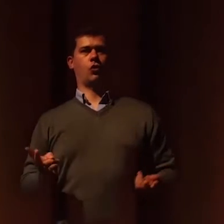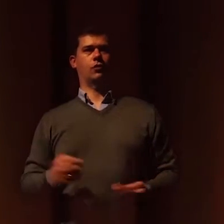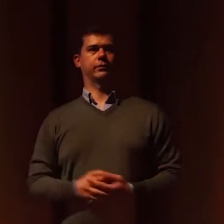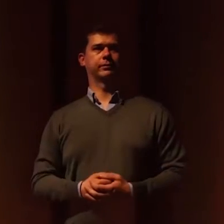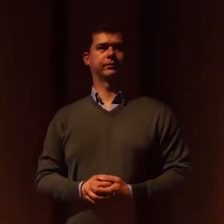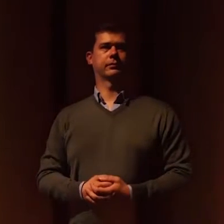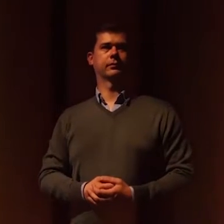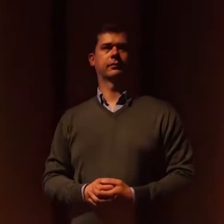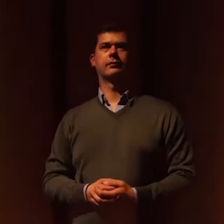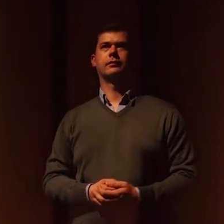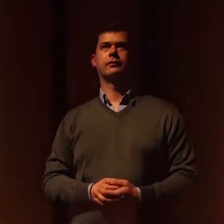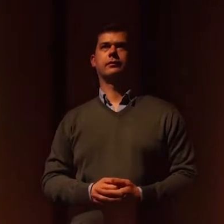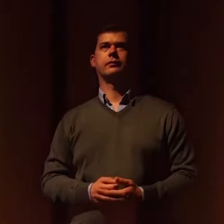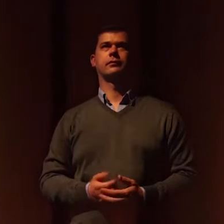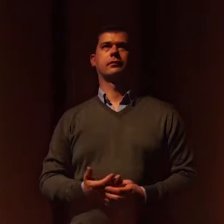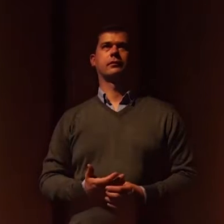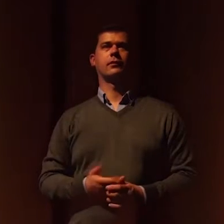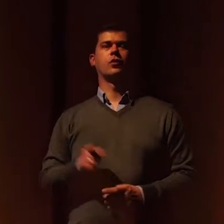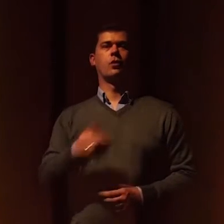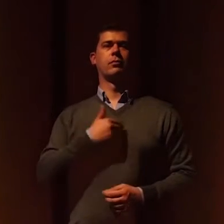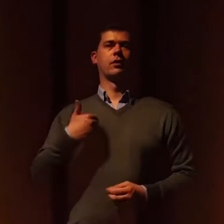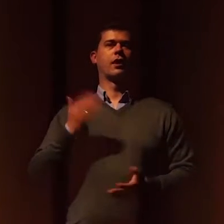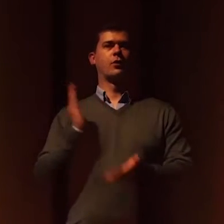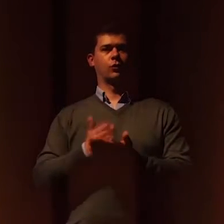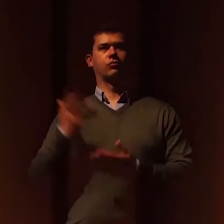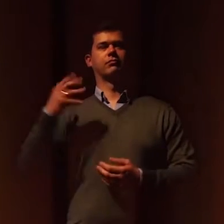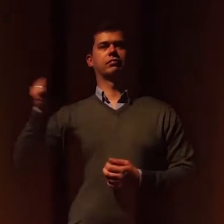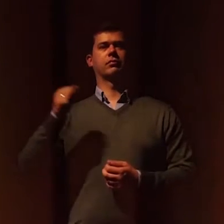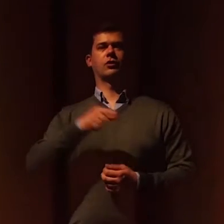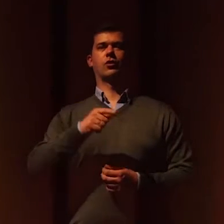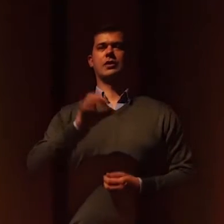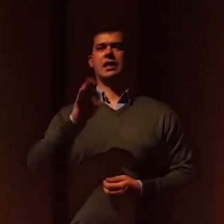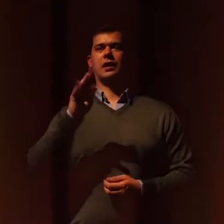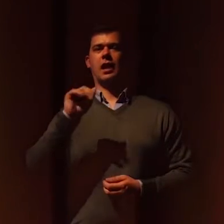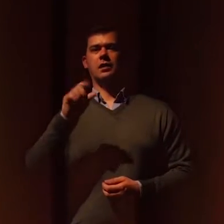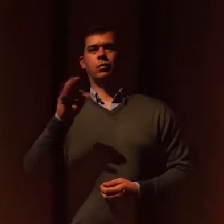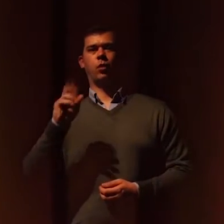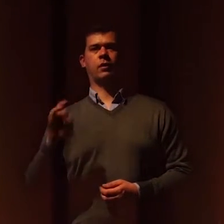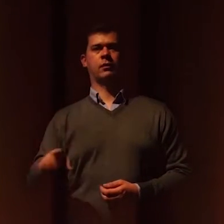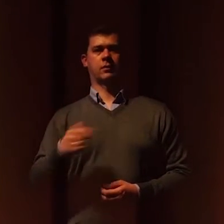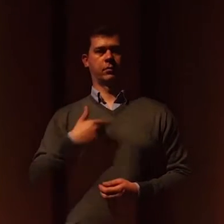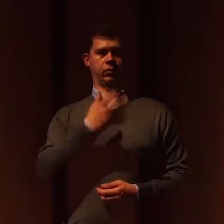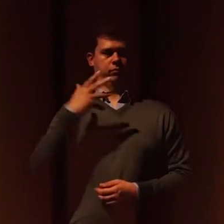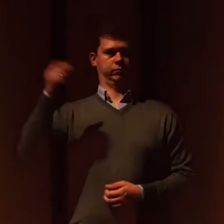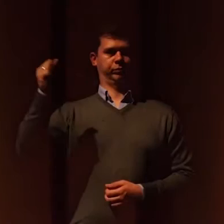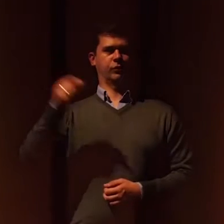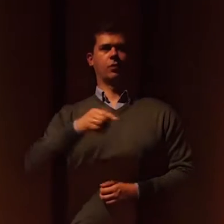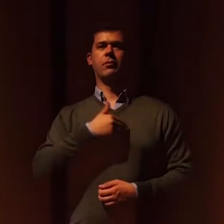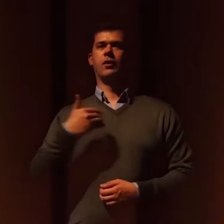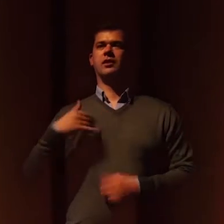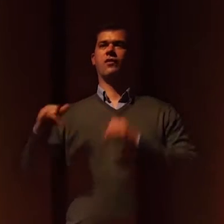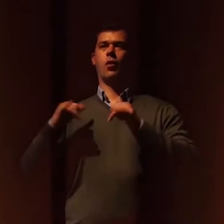określenia się w ten sposób tutaj Polska wygrała sprawy w Trybunale w Strasburgu Strasburg przyznał władzom